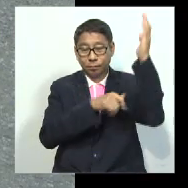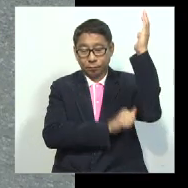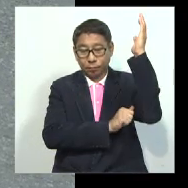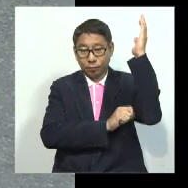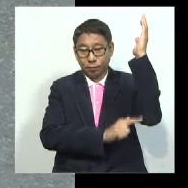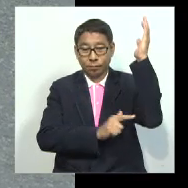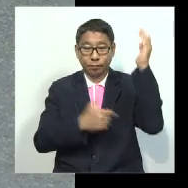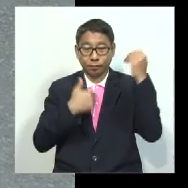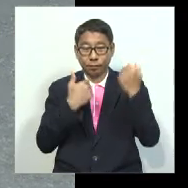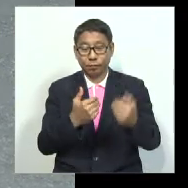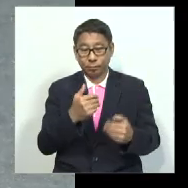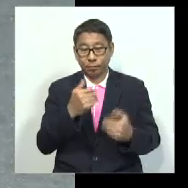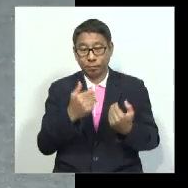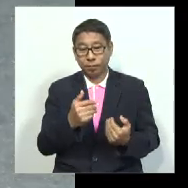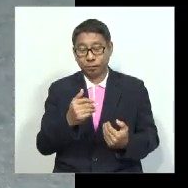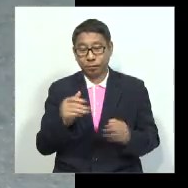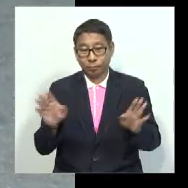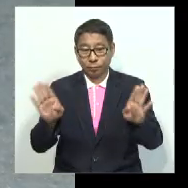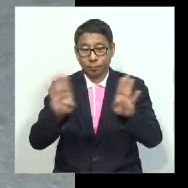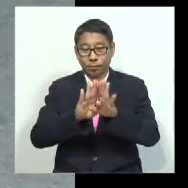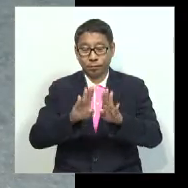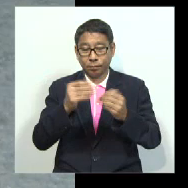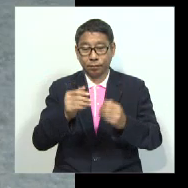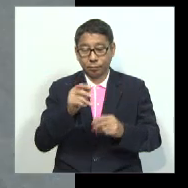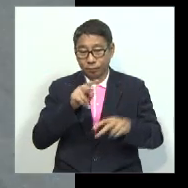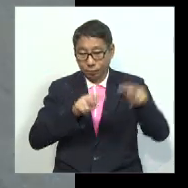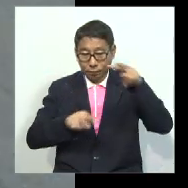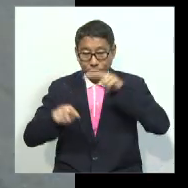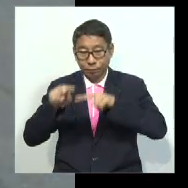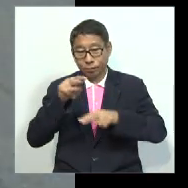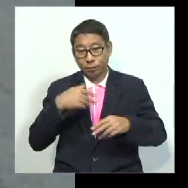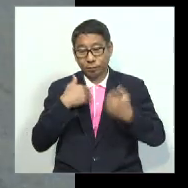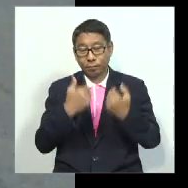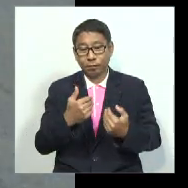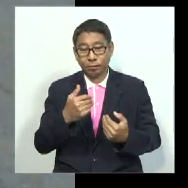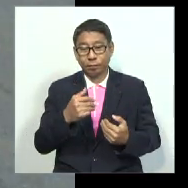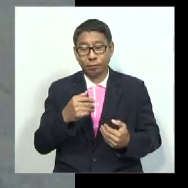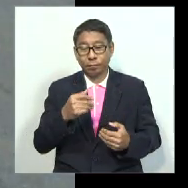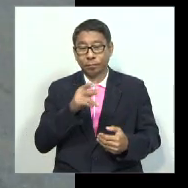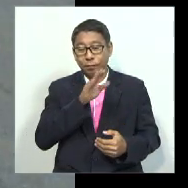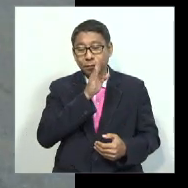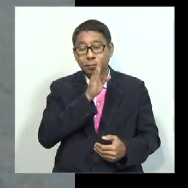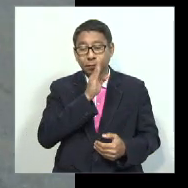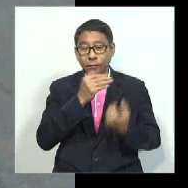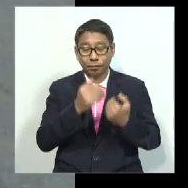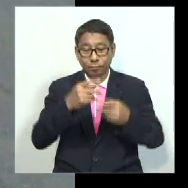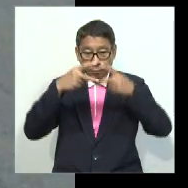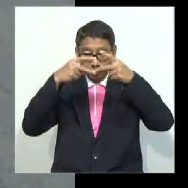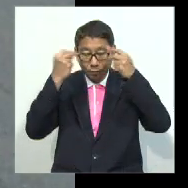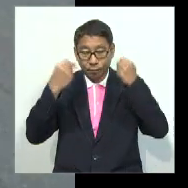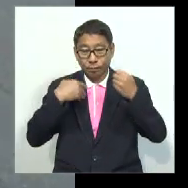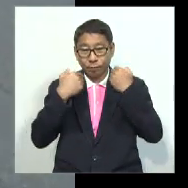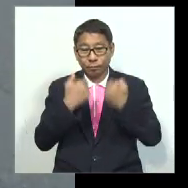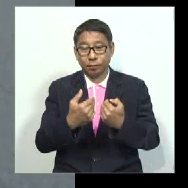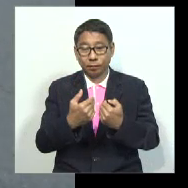ภอเมืองนะคะเจ้าหน้าที่จึงได้มีการปิดกั้นเส้นทางเพื่อเข้าไปตรวจสอบเนื่องจากเกรงว่าจะเป็นกลลวงของกลุ่มคนร้าย